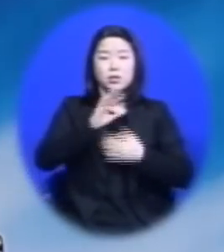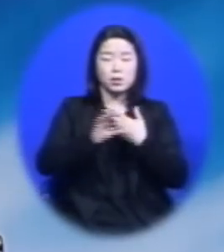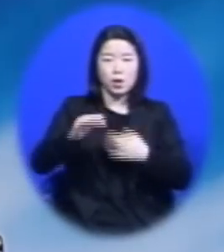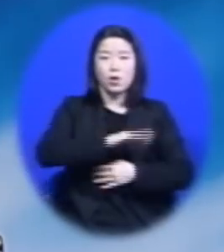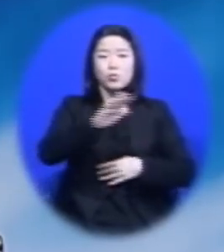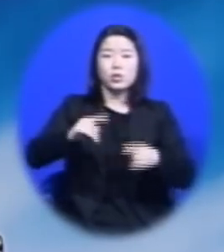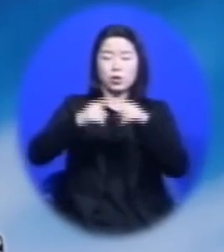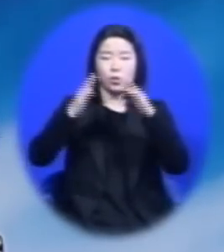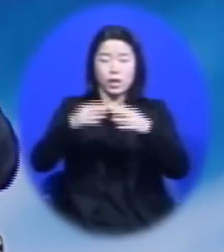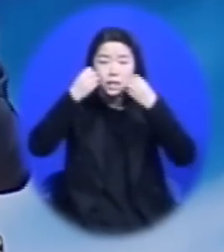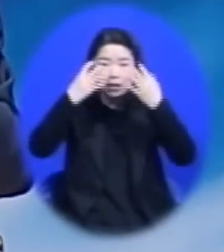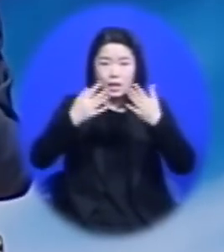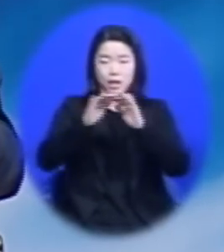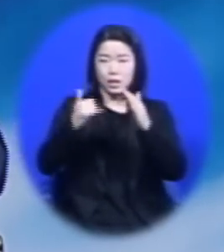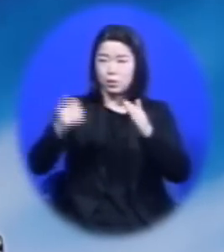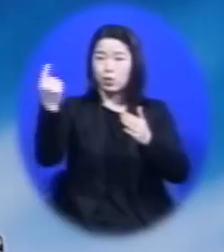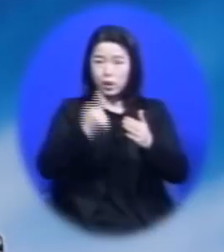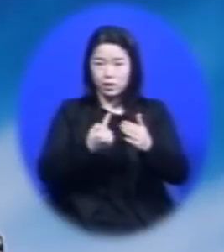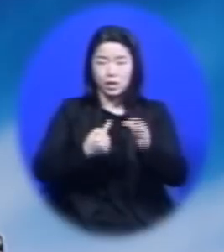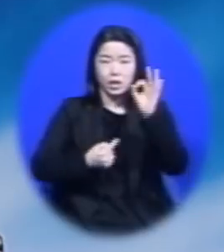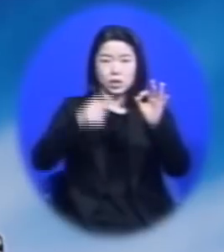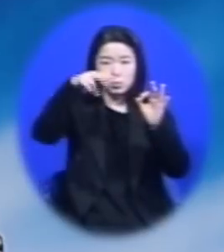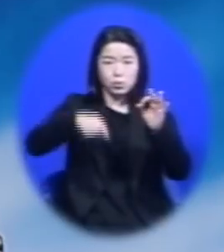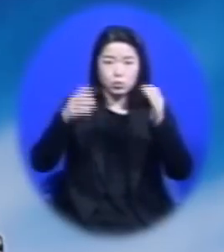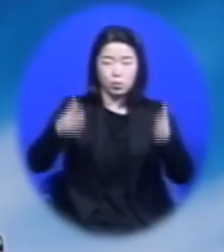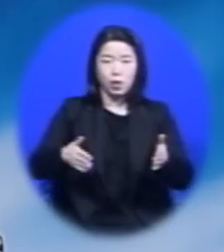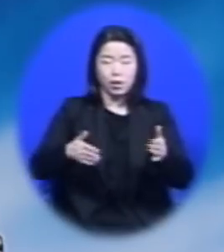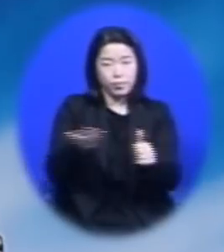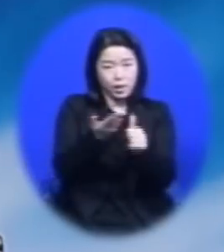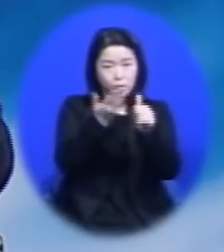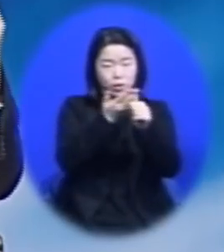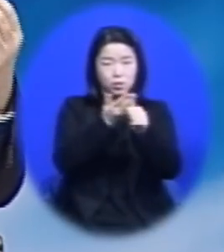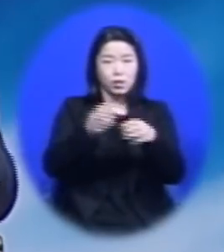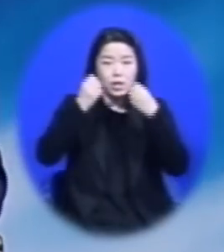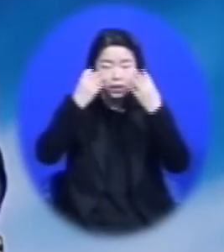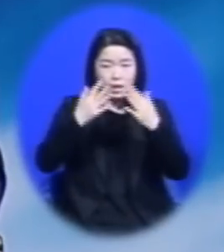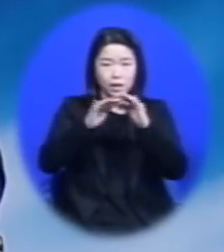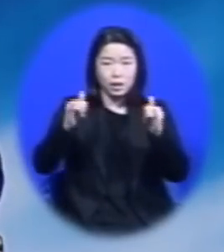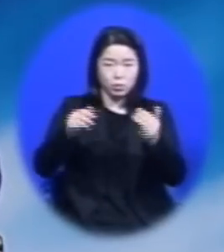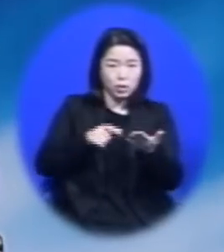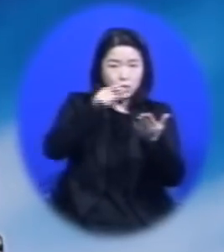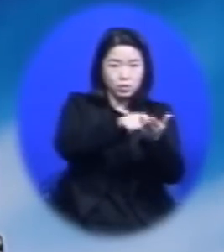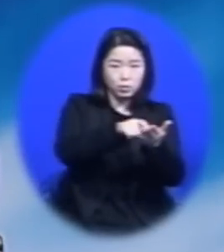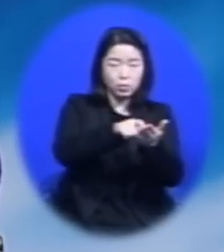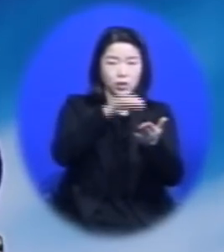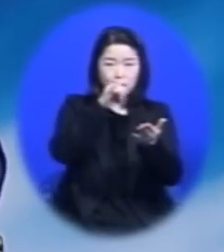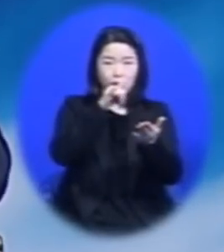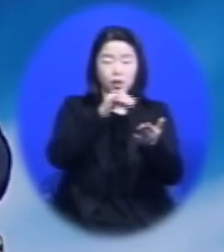교회에 새 가족이 왔는데 10주 동안 양육해서 새 가족 등록이 됐다